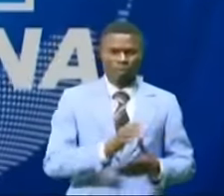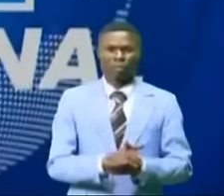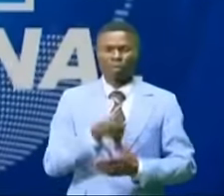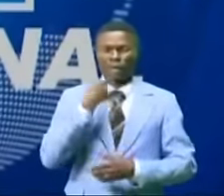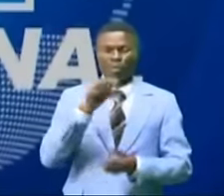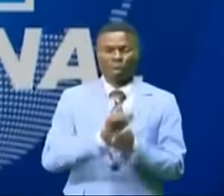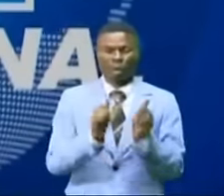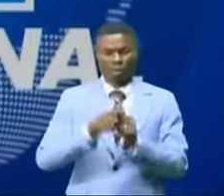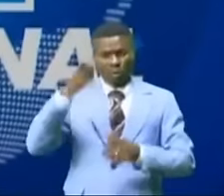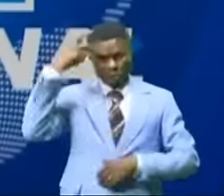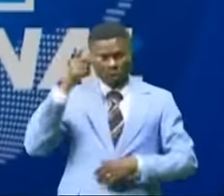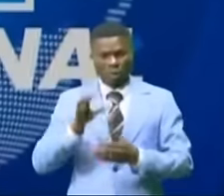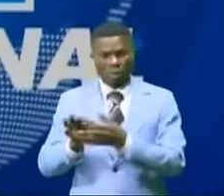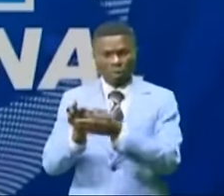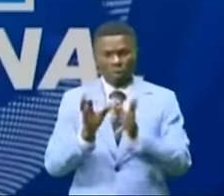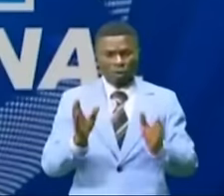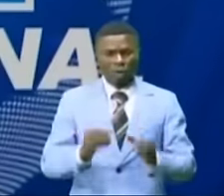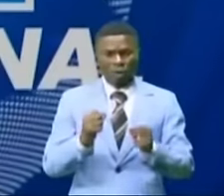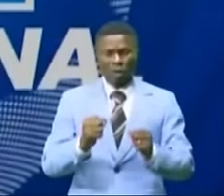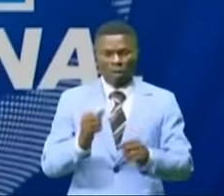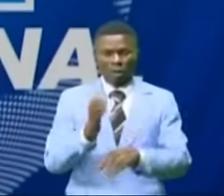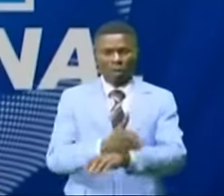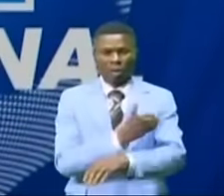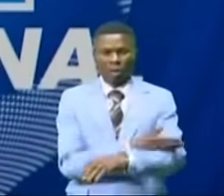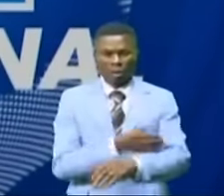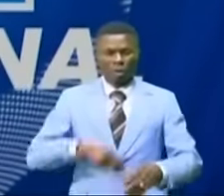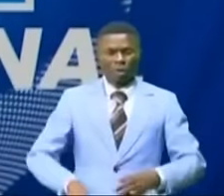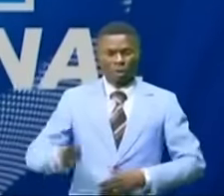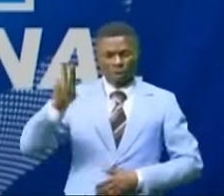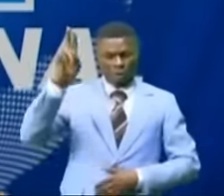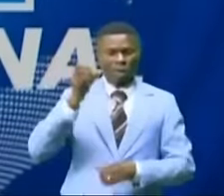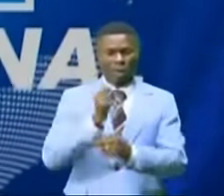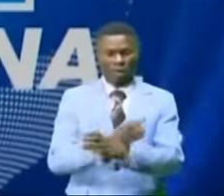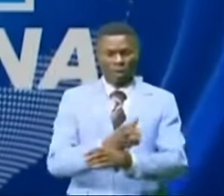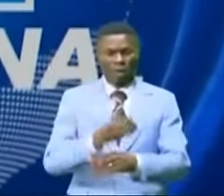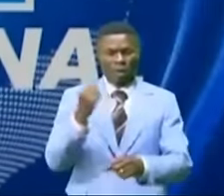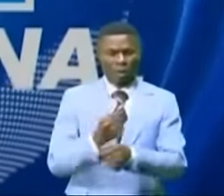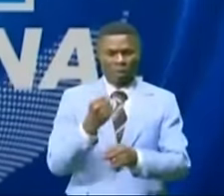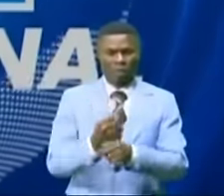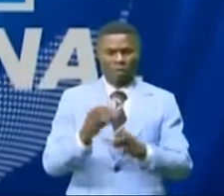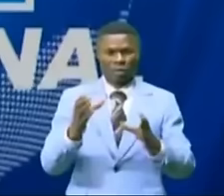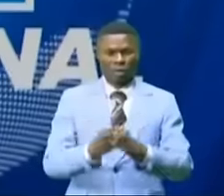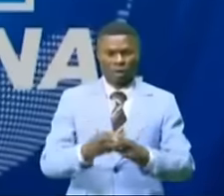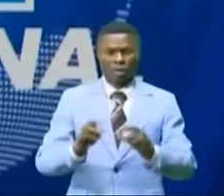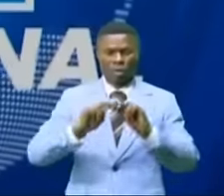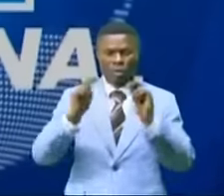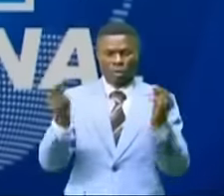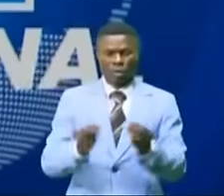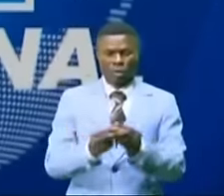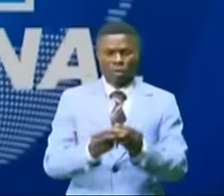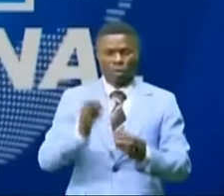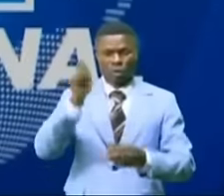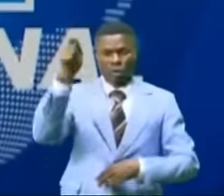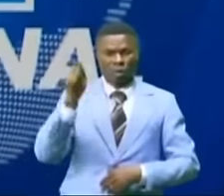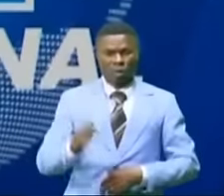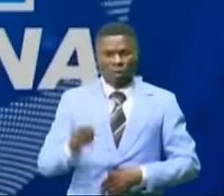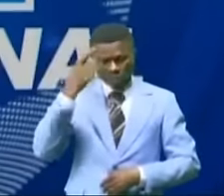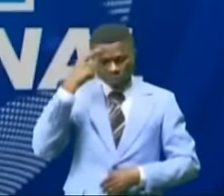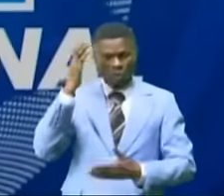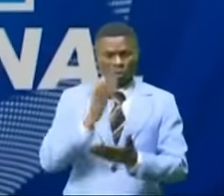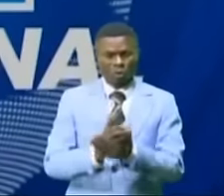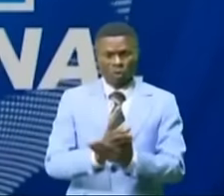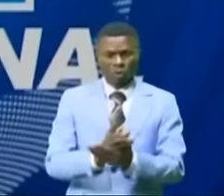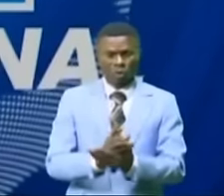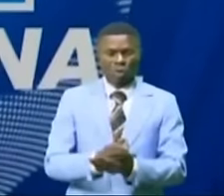Parlons politique. La coordination Force du Progrès de l'UDPS est disposée à travailler avec les forces de l'ordre pour neutraliser